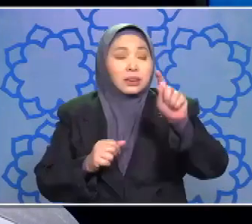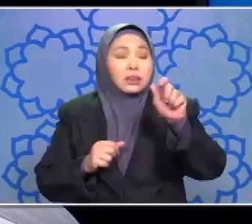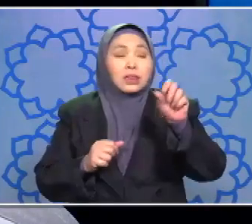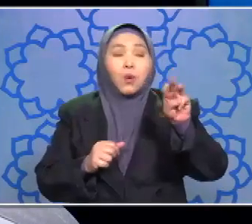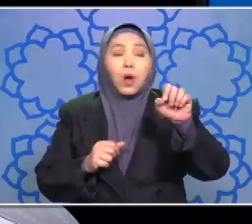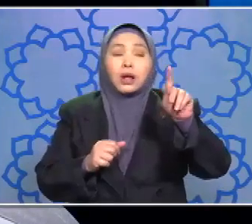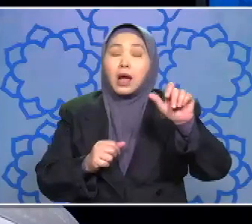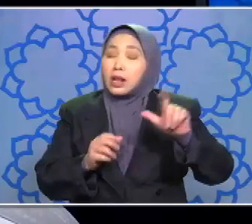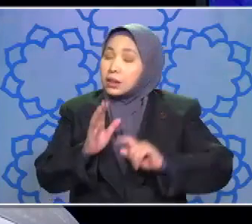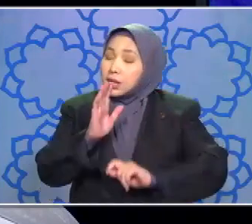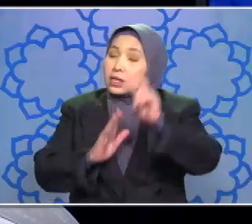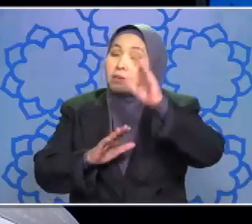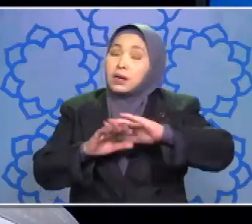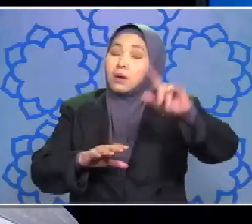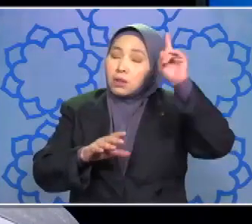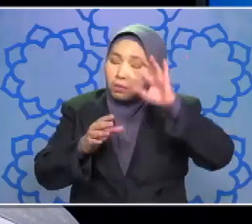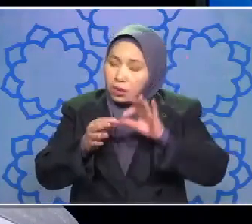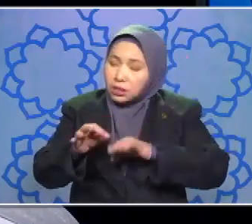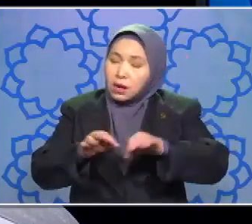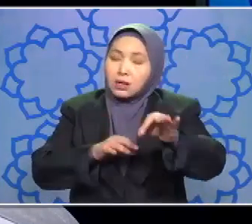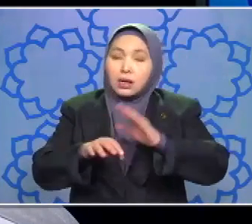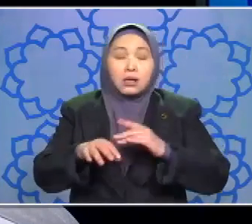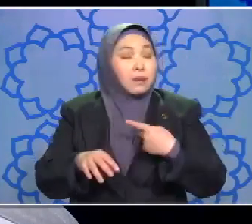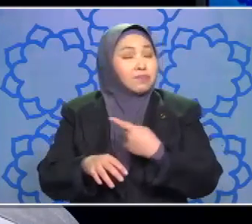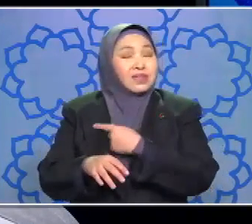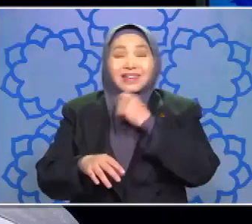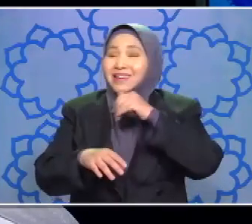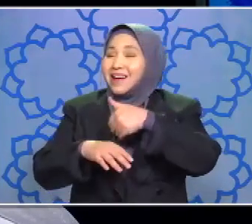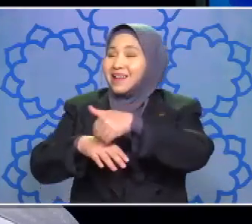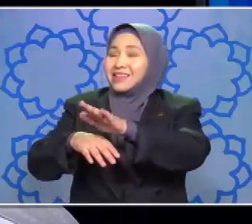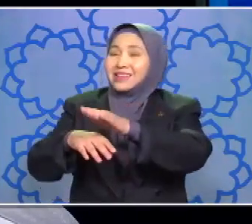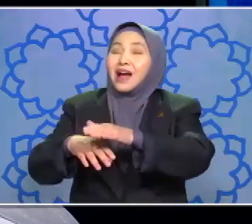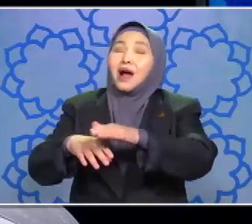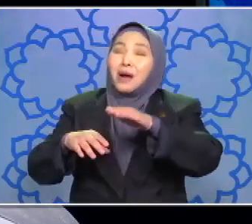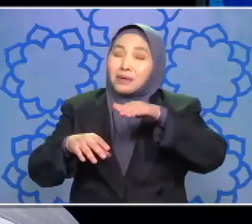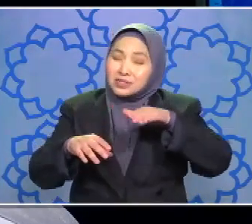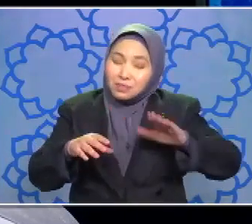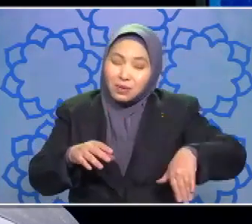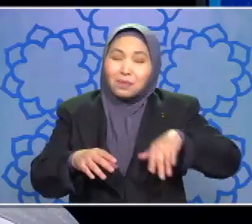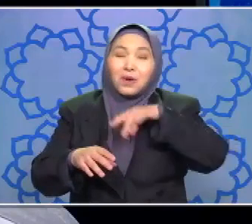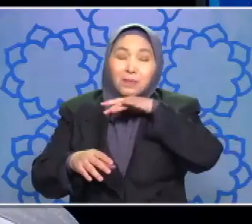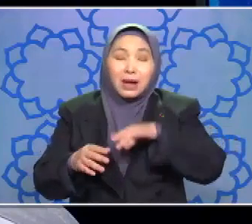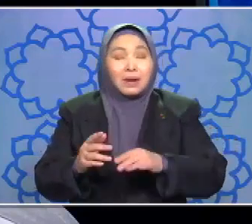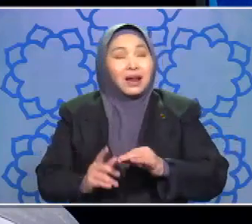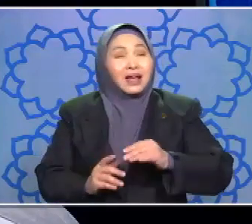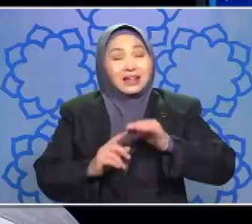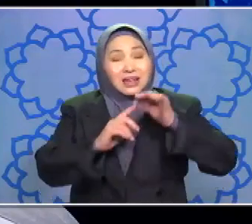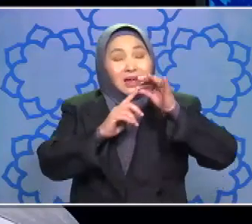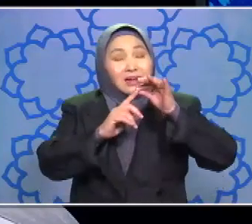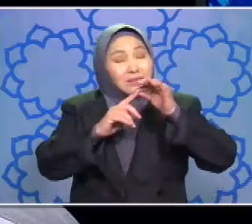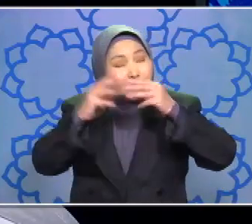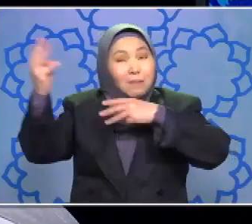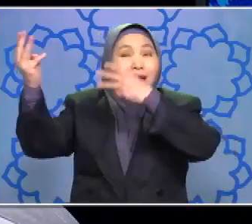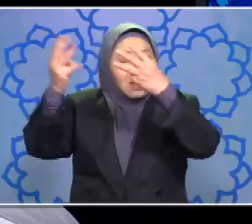Allah itu, Allah nyatakan pada ayat 43, dan kami tidak mengutus sebelum engkau wahai Muhammad melainkan lelaki yang kami sampaikan wahyu